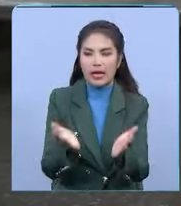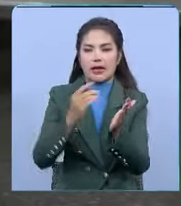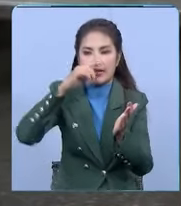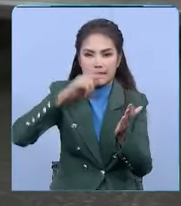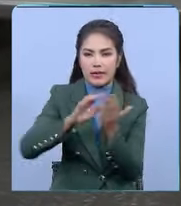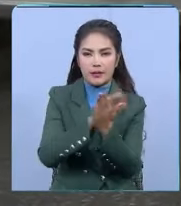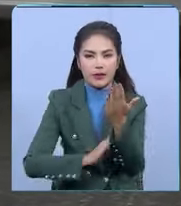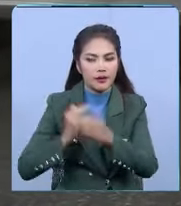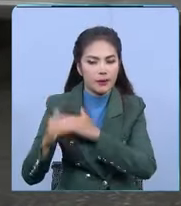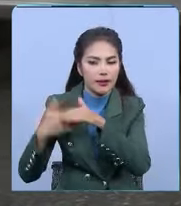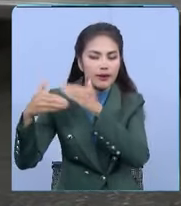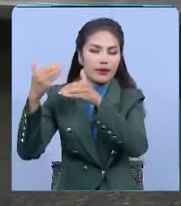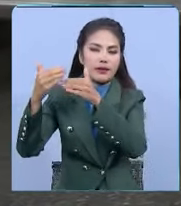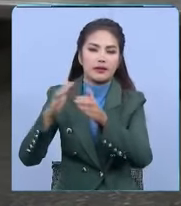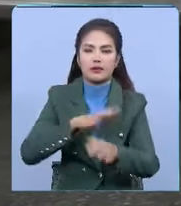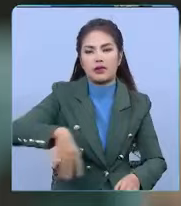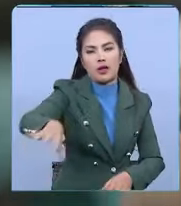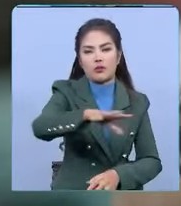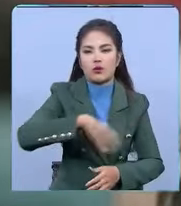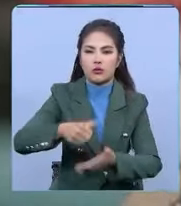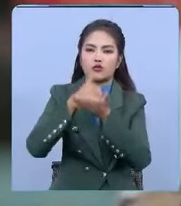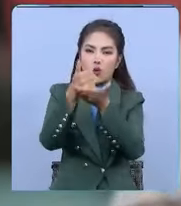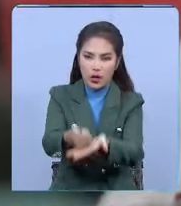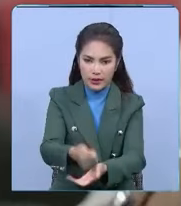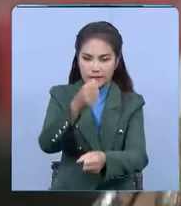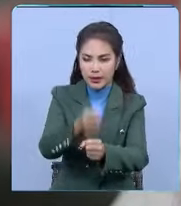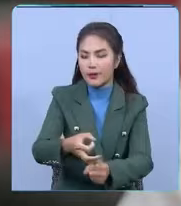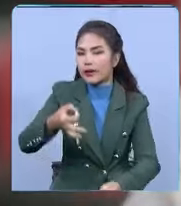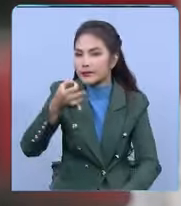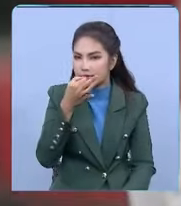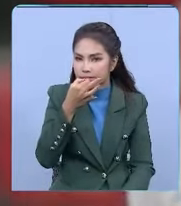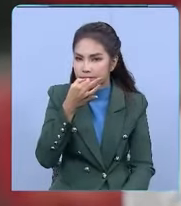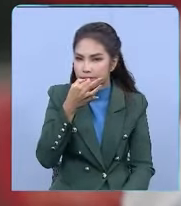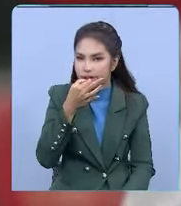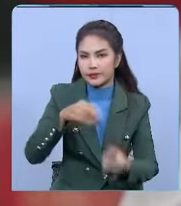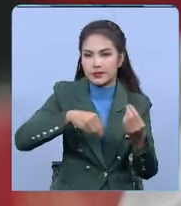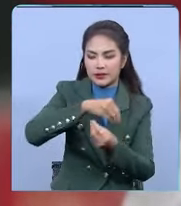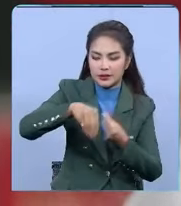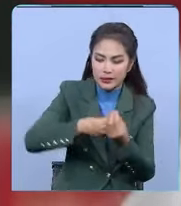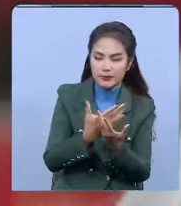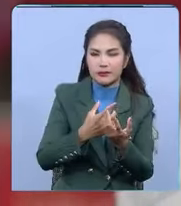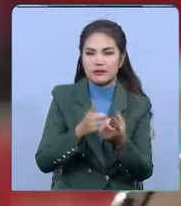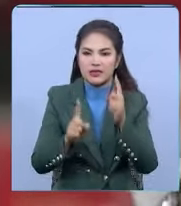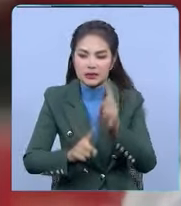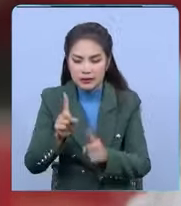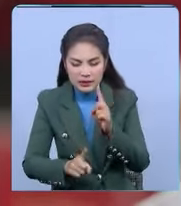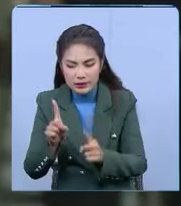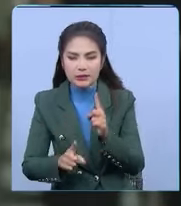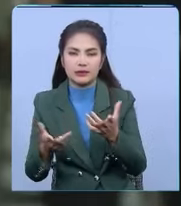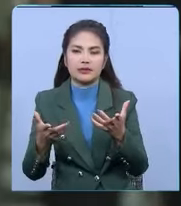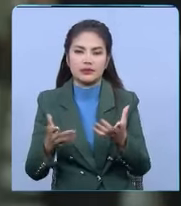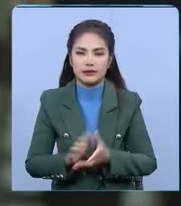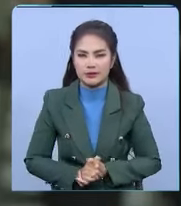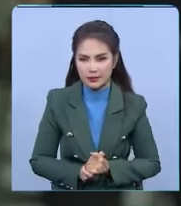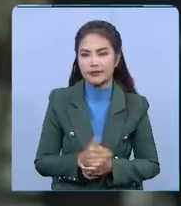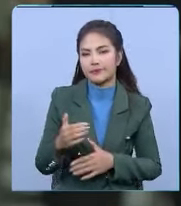ราะฉะนั้นก็เอาทุกคนก็ช่วยกันทำมาหากินขึ้นทางด้านเศรษฐกิจทางด้านอะไรเพื่อความเจริญก้าวหน้าก็ทำไปส่